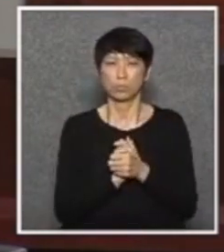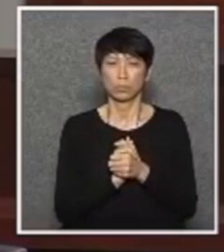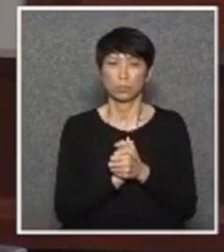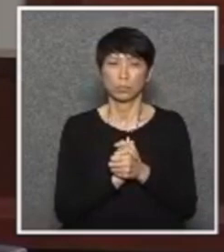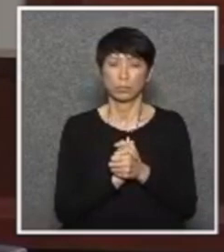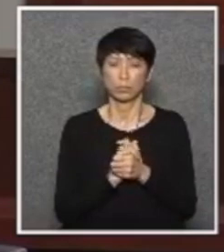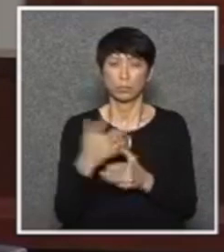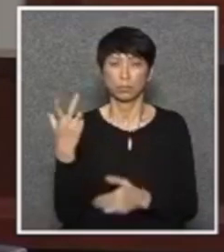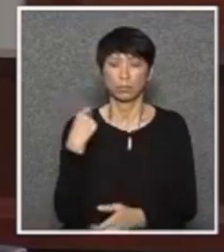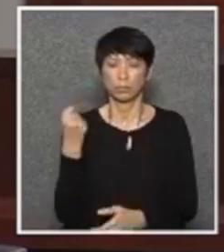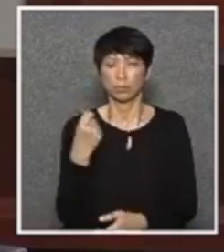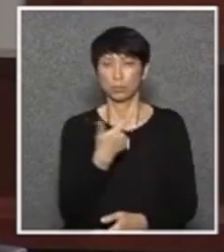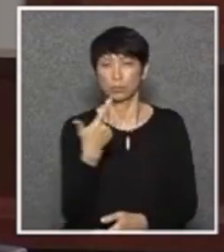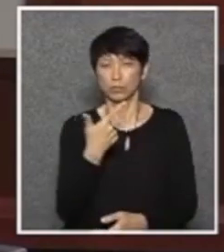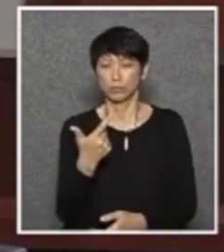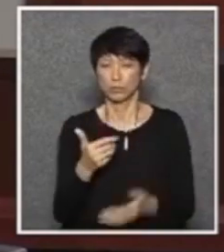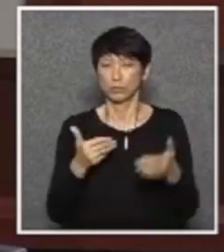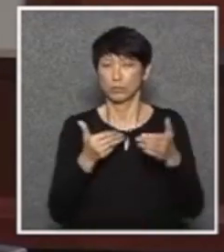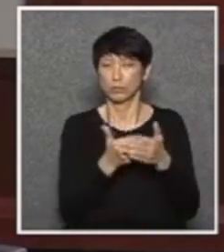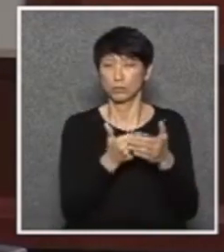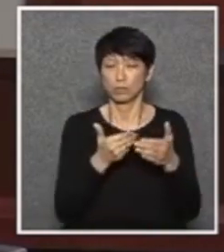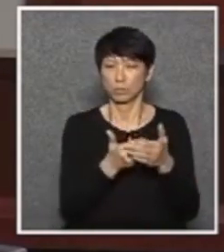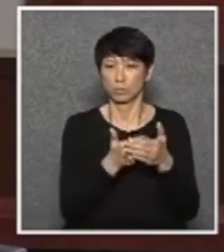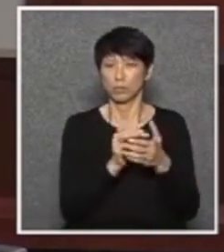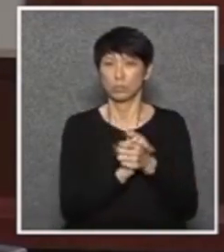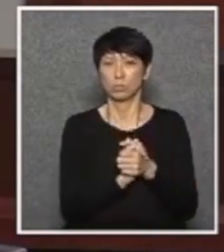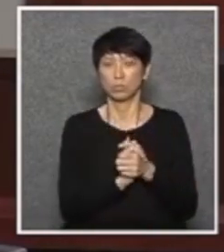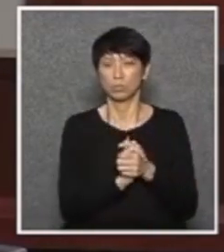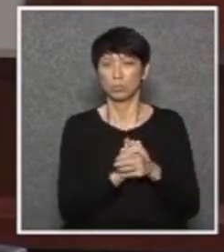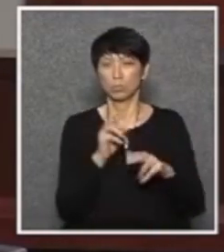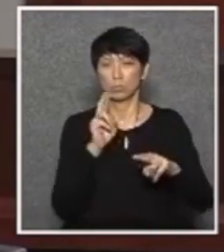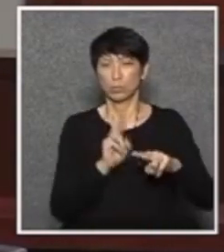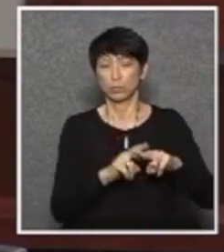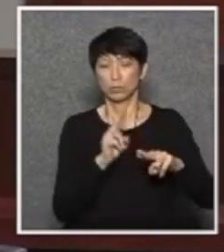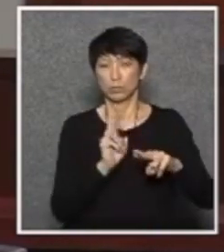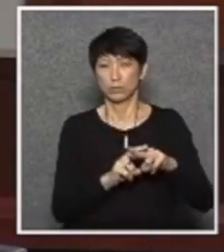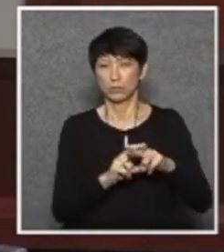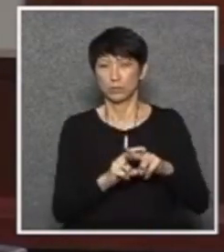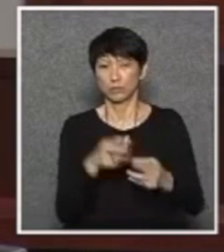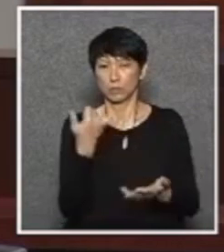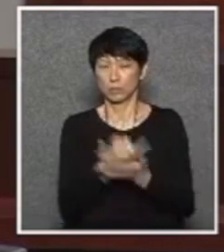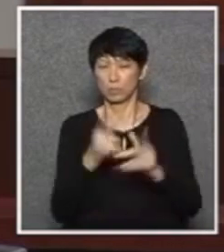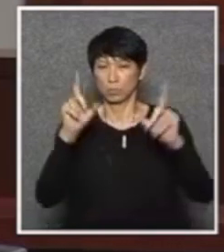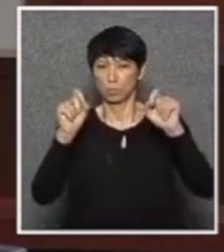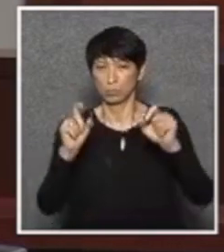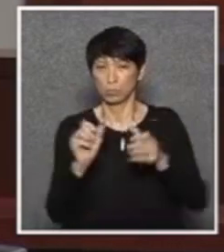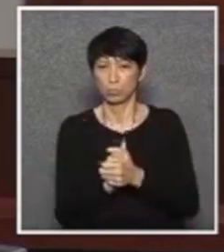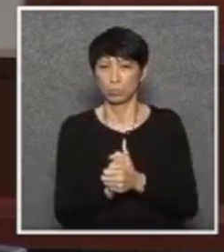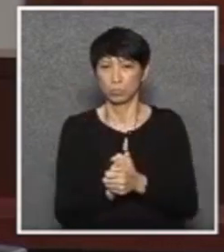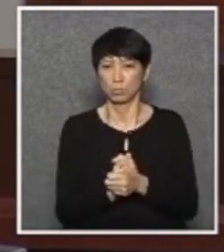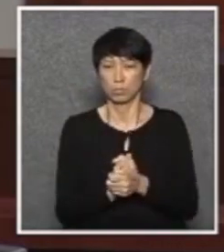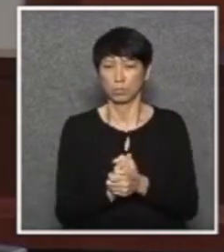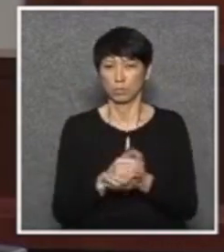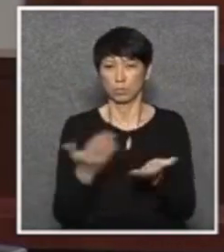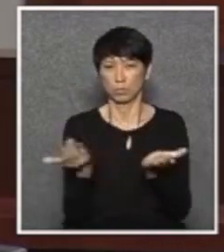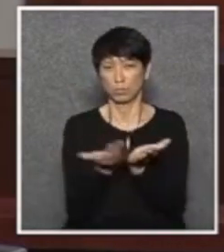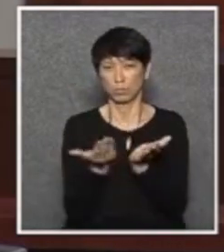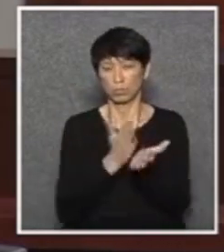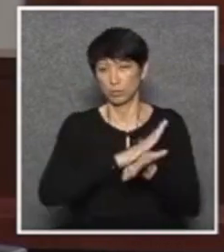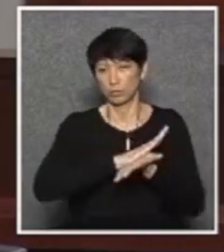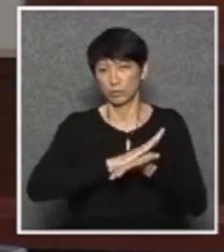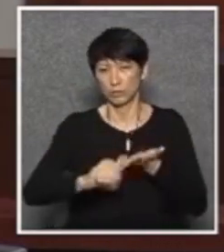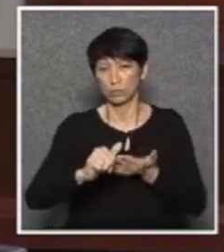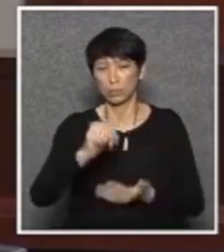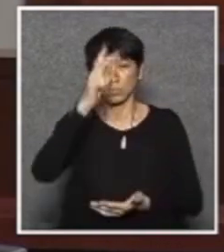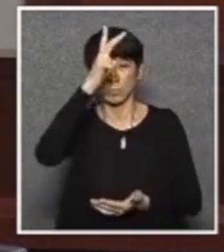近日多個親建制媒體開始報導香港電視的所謂死因，這個很明顯就是政